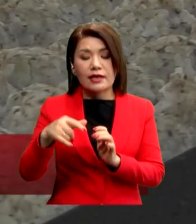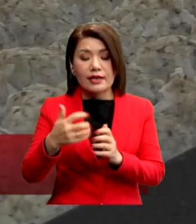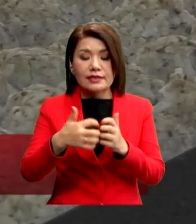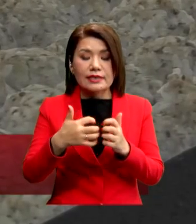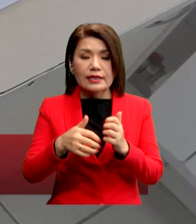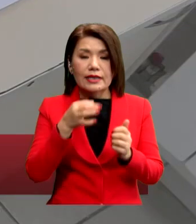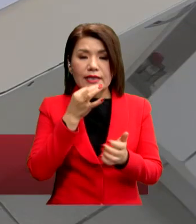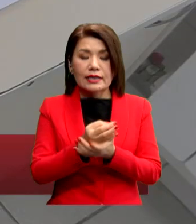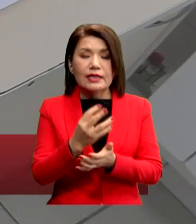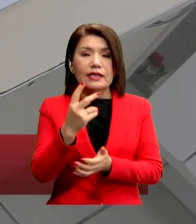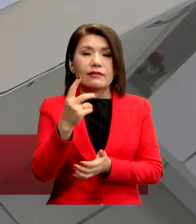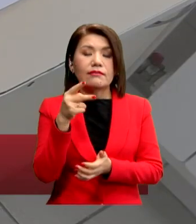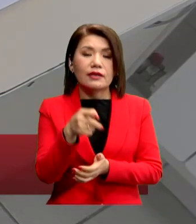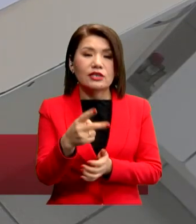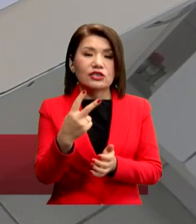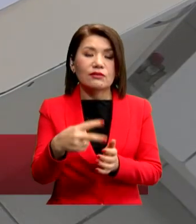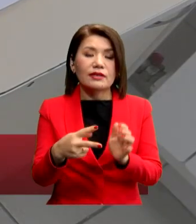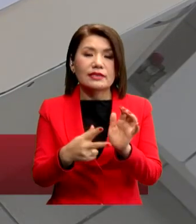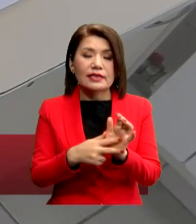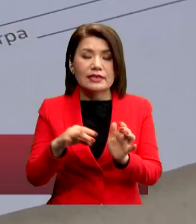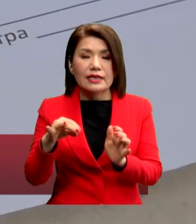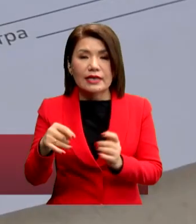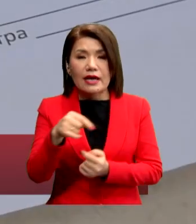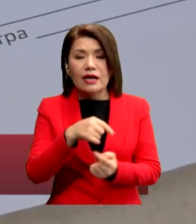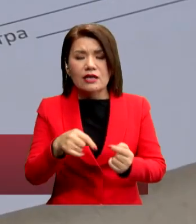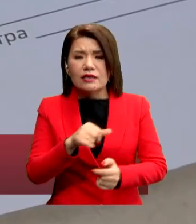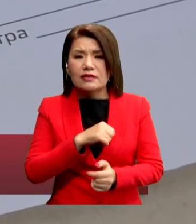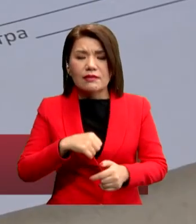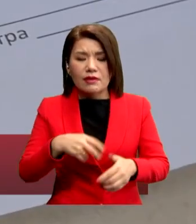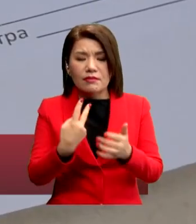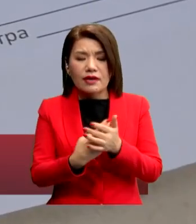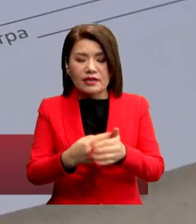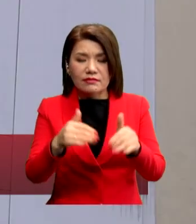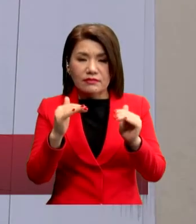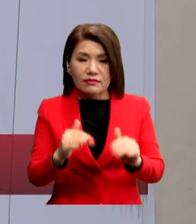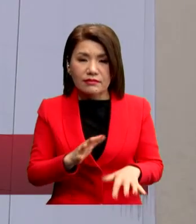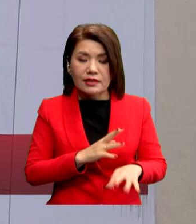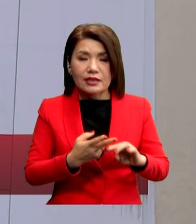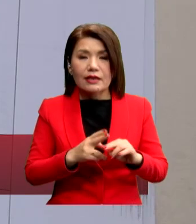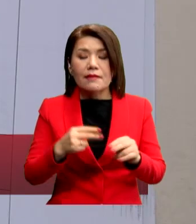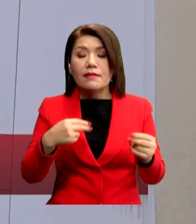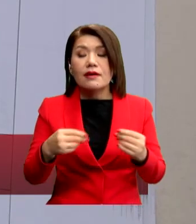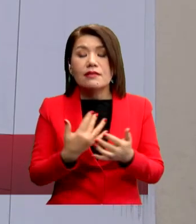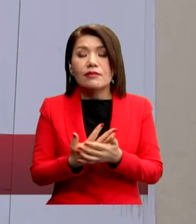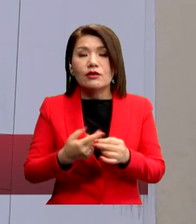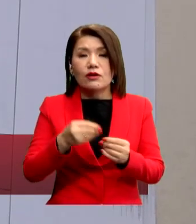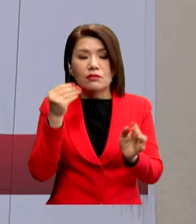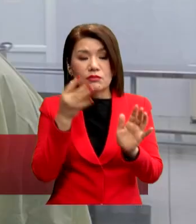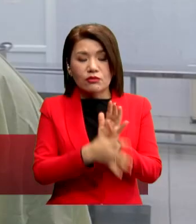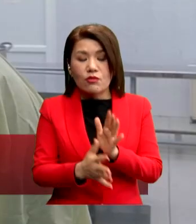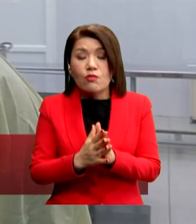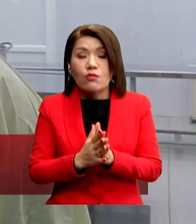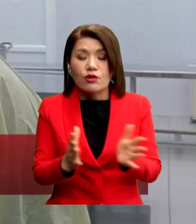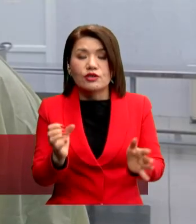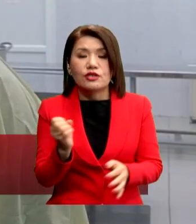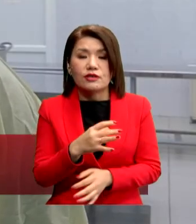есебі 1028 теңгеге жетті. Бизнесмен бұл елдегі ең төменгі көрсеткіш екенін айтады. Сол себепті табысынан шығыны көп.